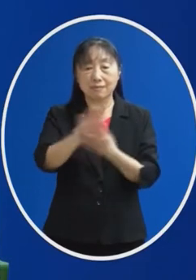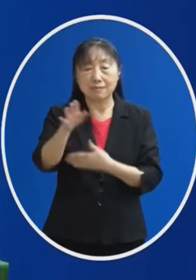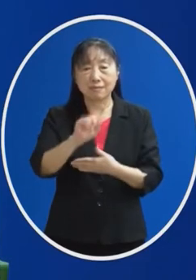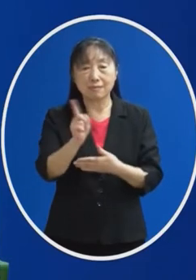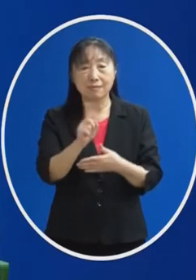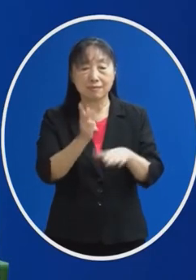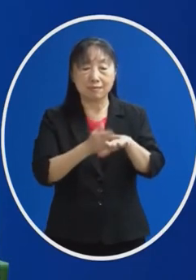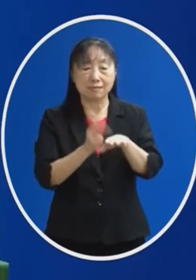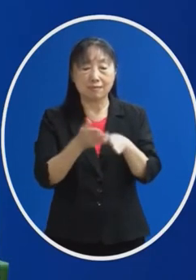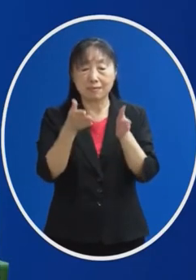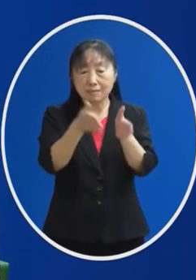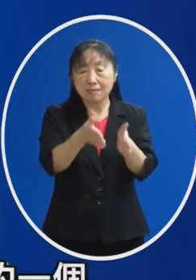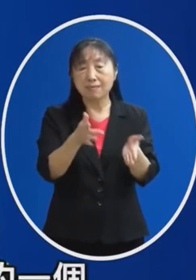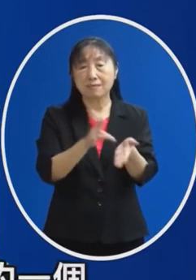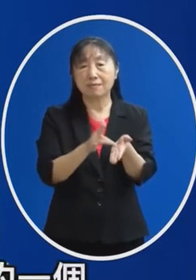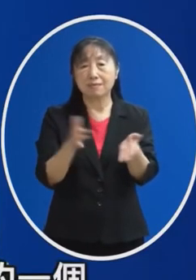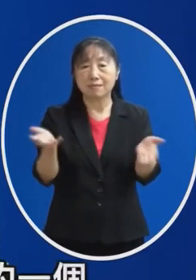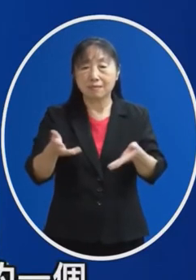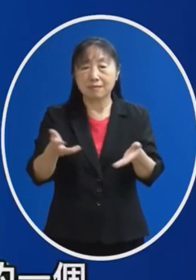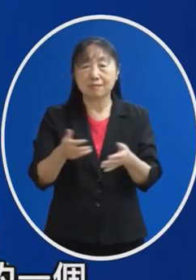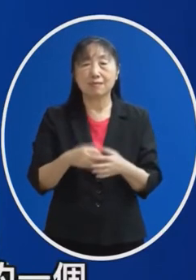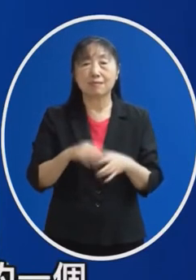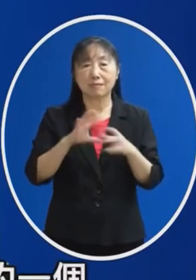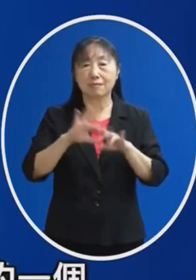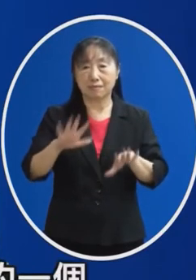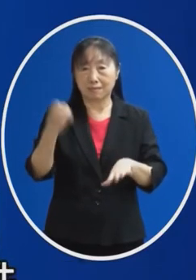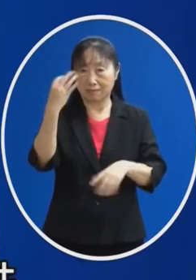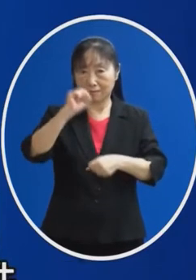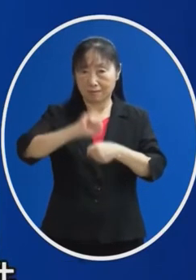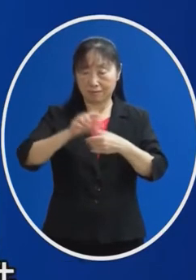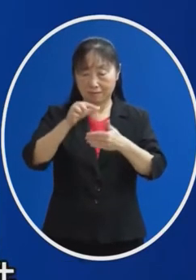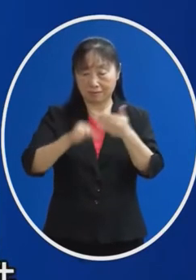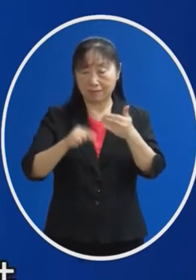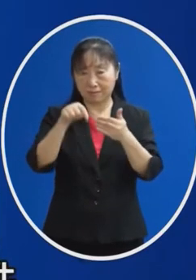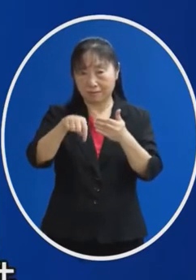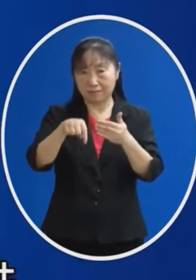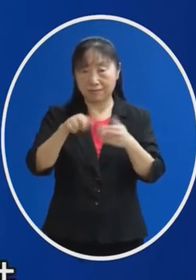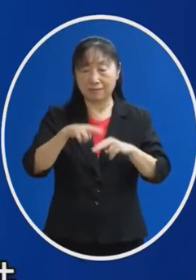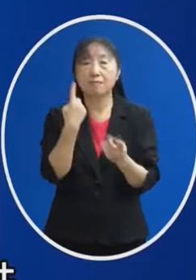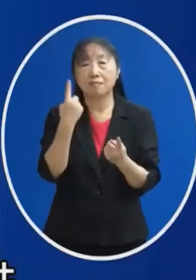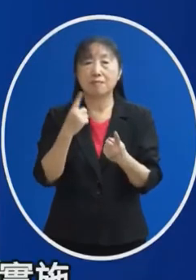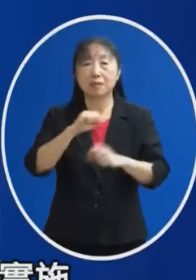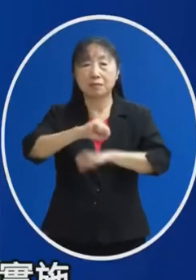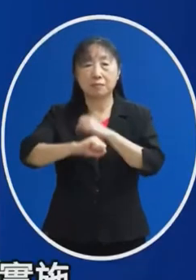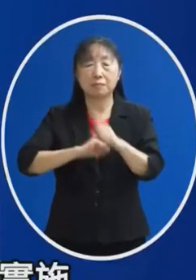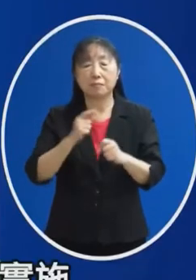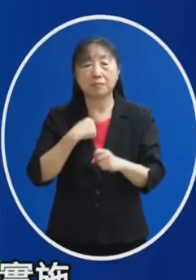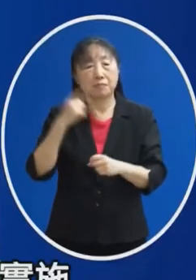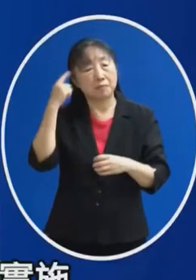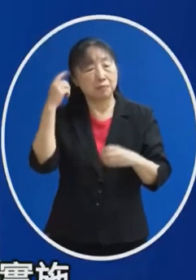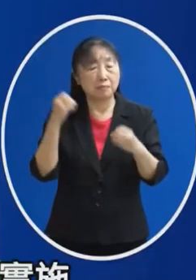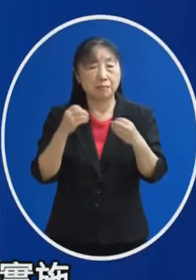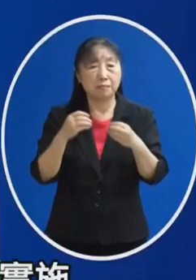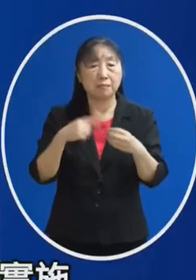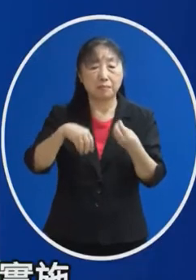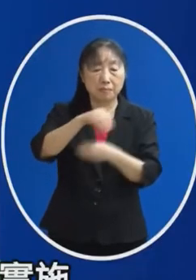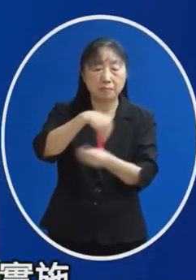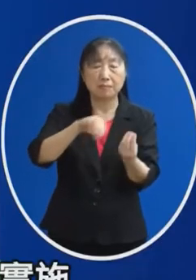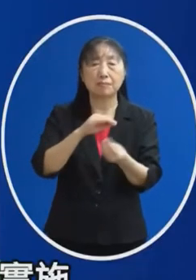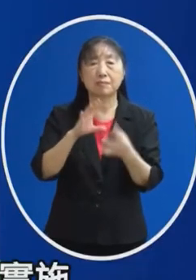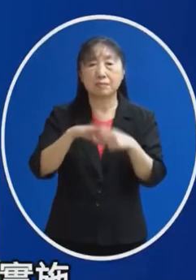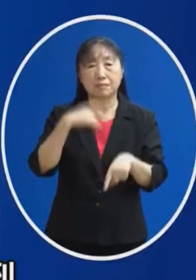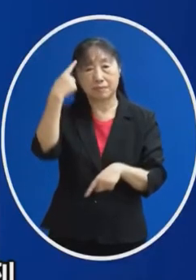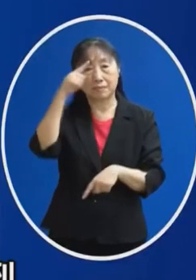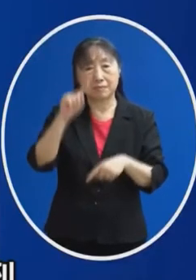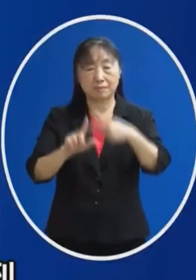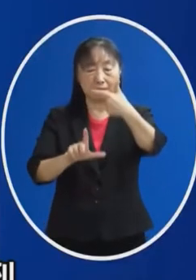检查的一些服务。所以这个是我们今天新增的一个重症的一个解隔条件。那这个是明天开始可以实施，